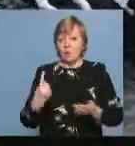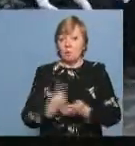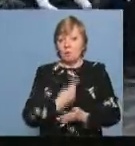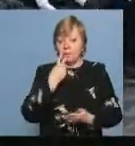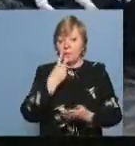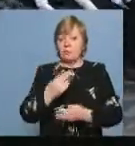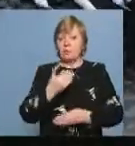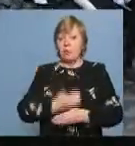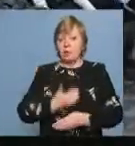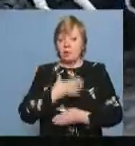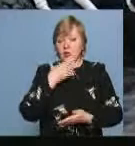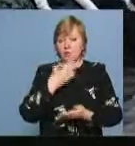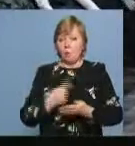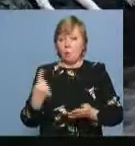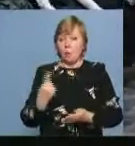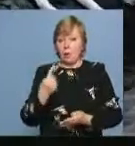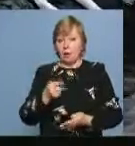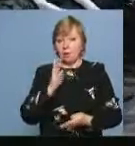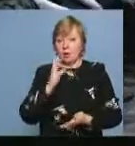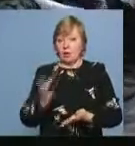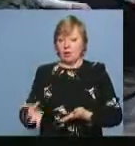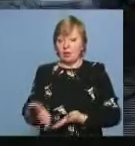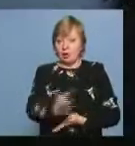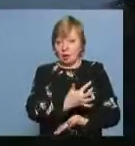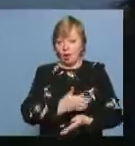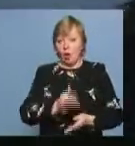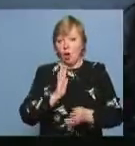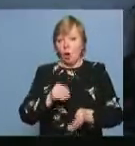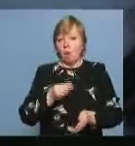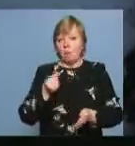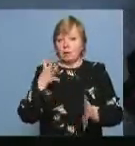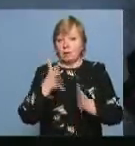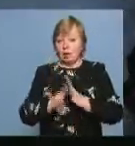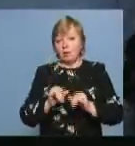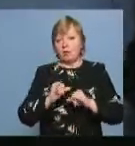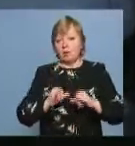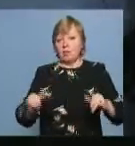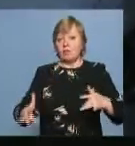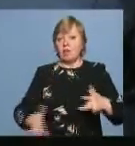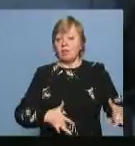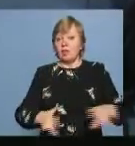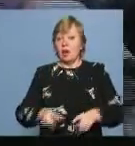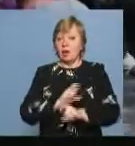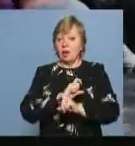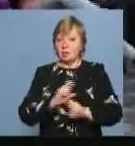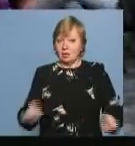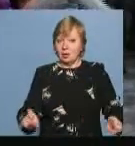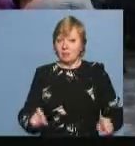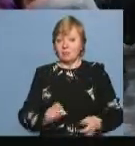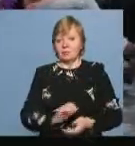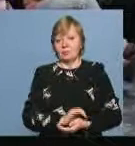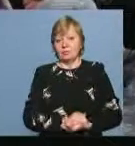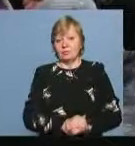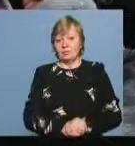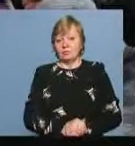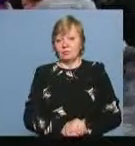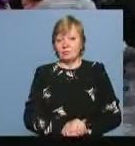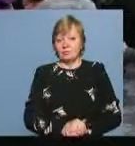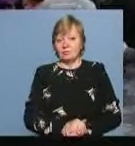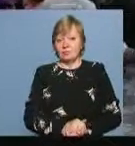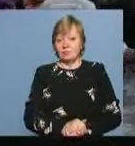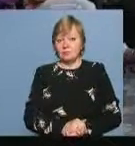Свой первый гонорар ребята планируют потратить на развитие инклюзивного театра. Анна Ковырзина, Илья Дерендяев, телеканал «Моя